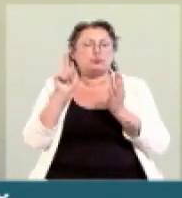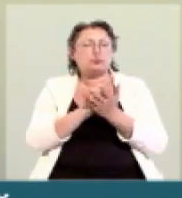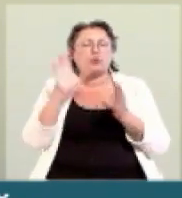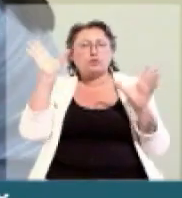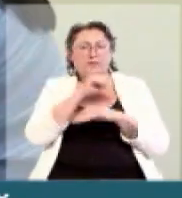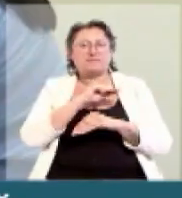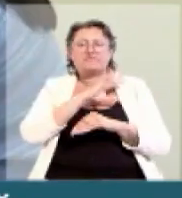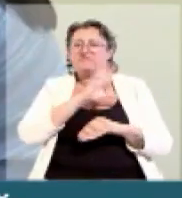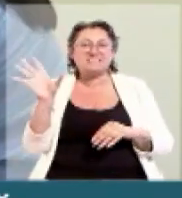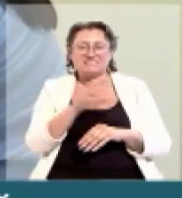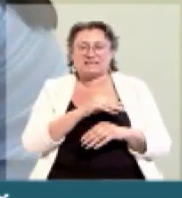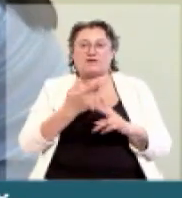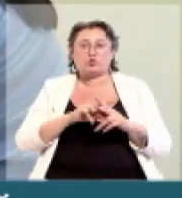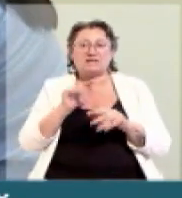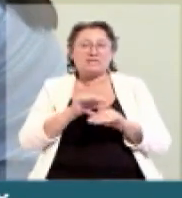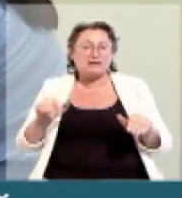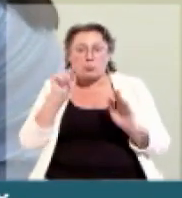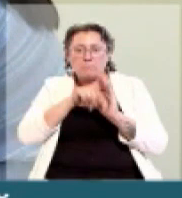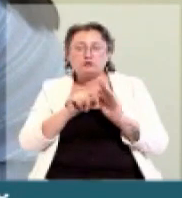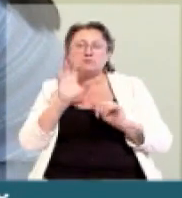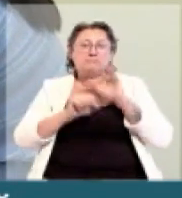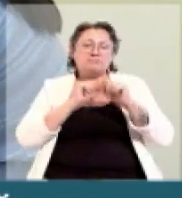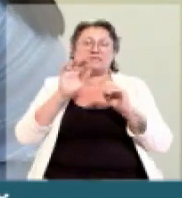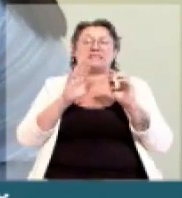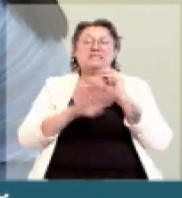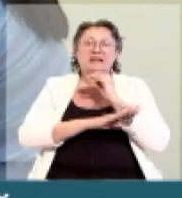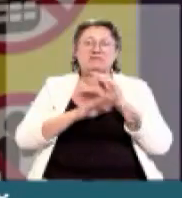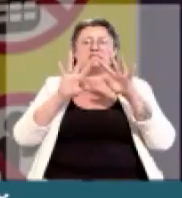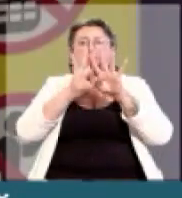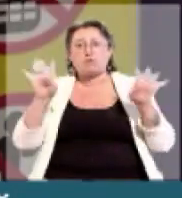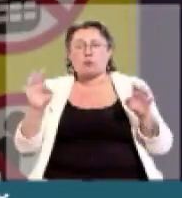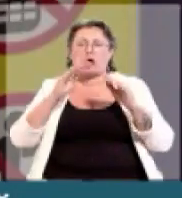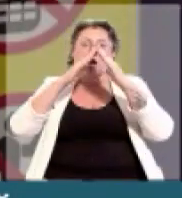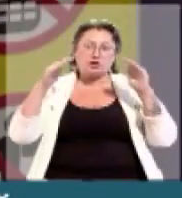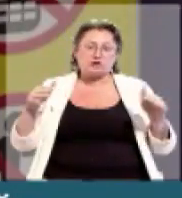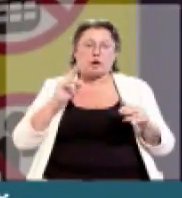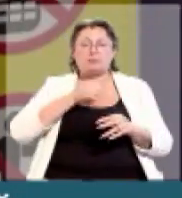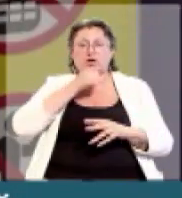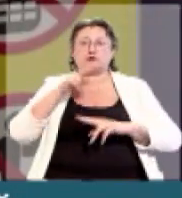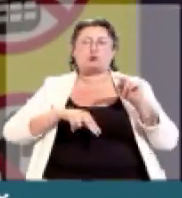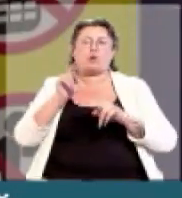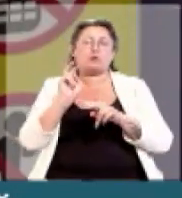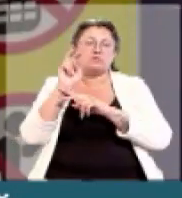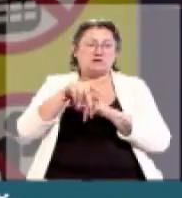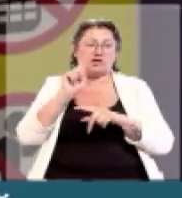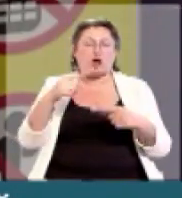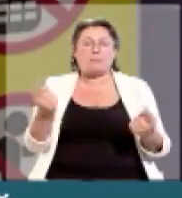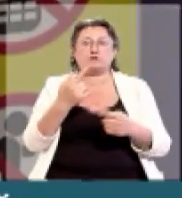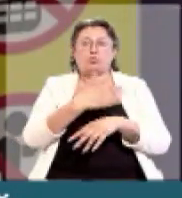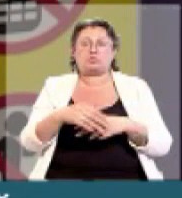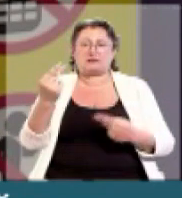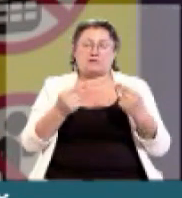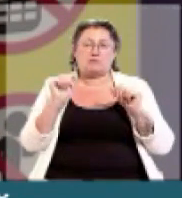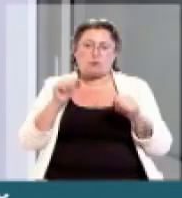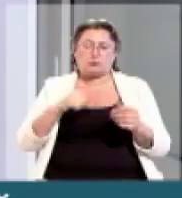успеть везде. Вот и отправляются любопышки на деревья, заборы и крыши. А те, кто постарше, на стройки. Даже обычные уличные игры